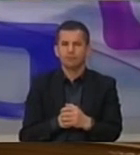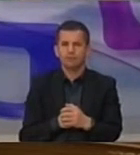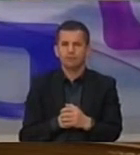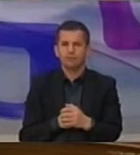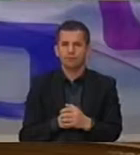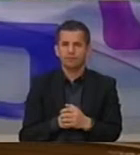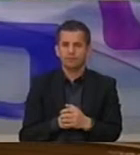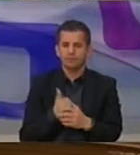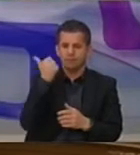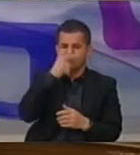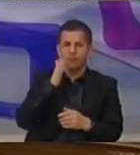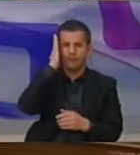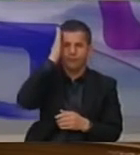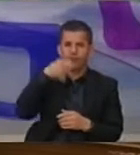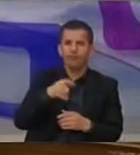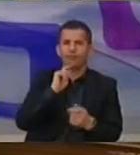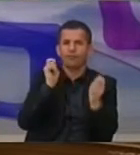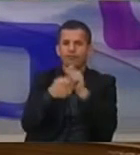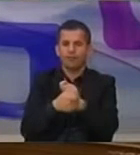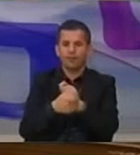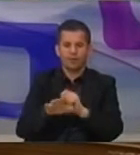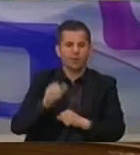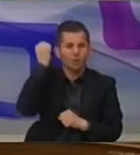për antarësimin e më tejmë të Republikës të Kosovës